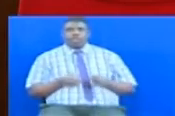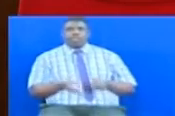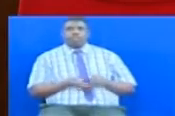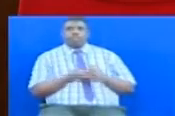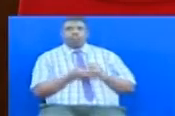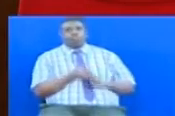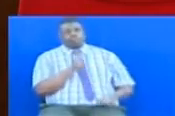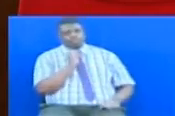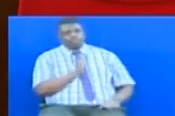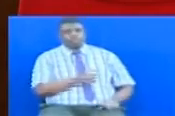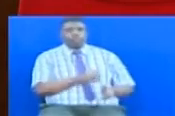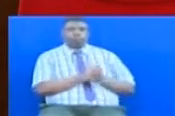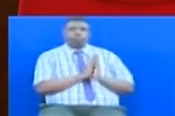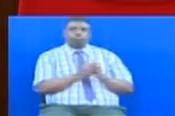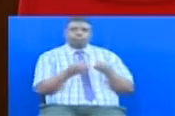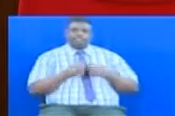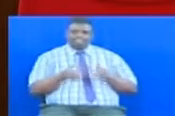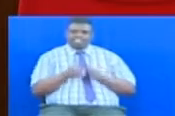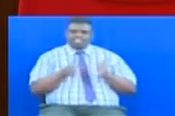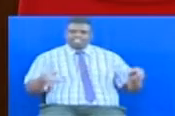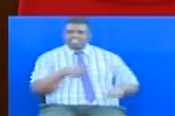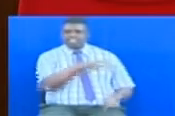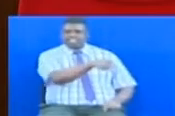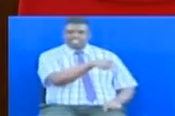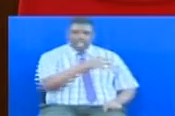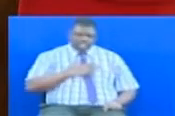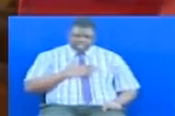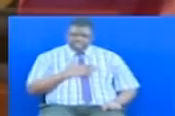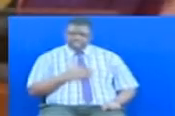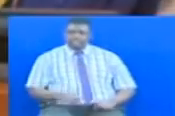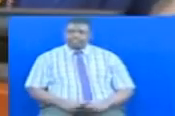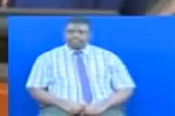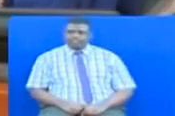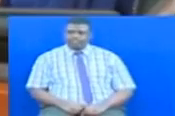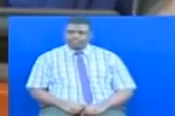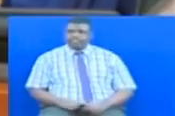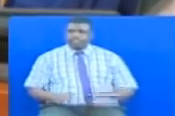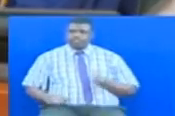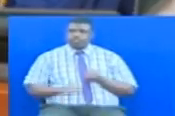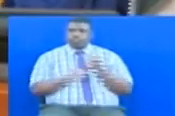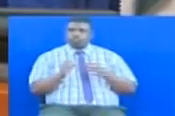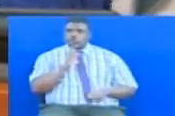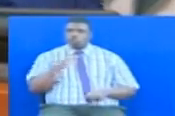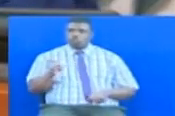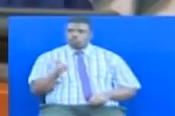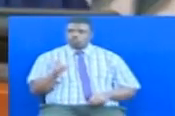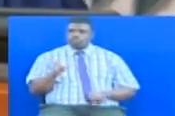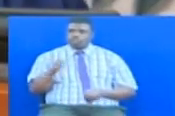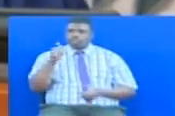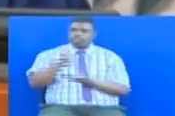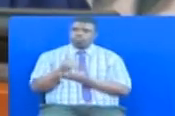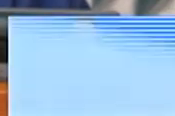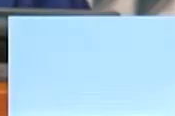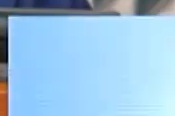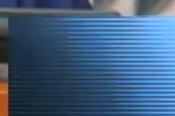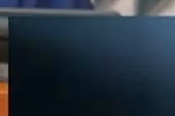nakushukuru sana kwa kutupa nafasi hii. Asante sana, asante sana. Naunga mkono maazimio ya kamati.